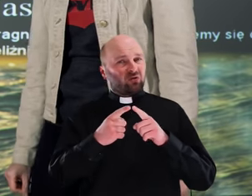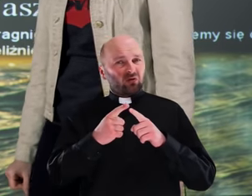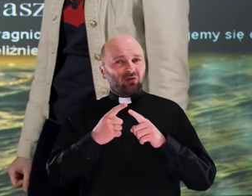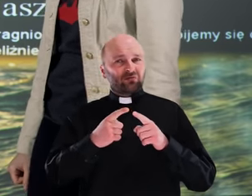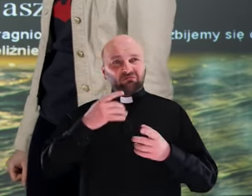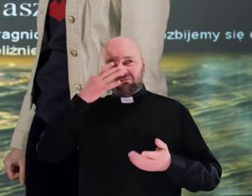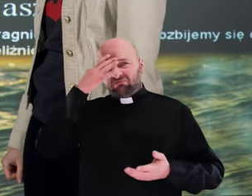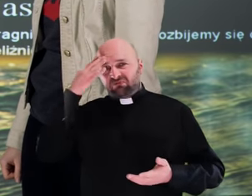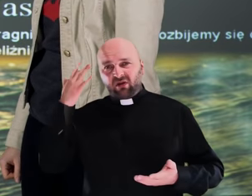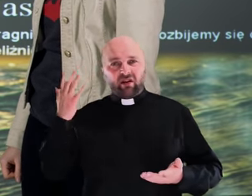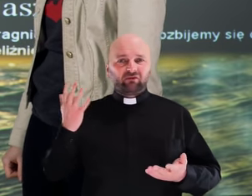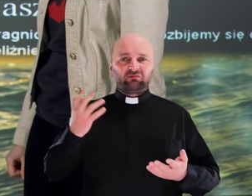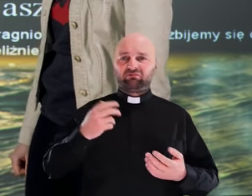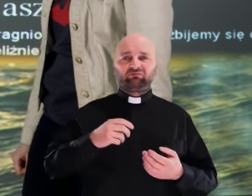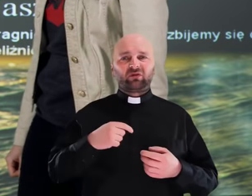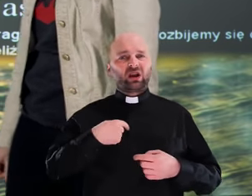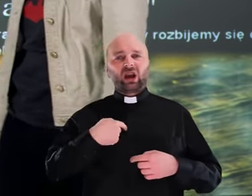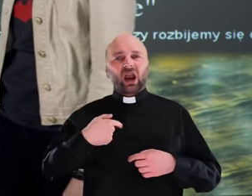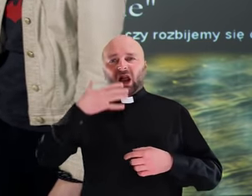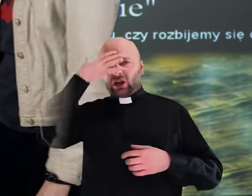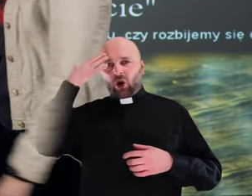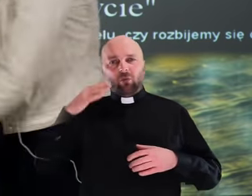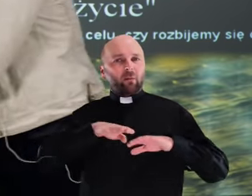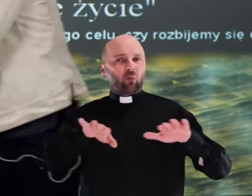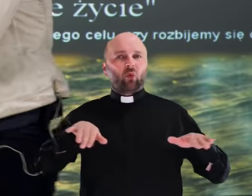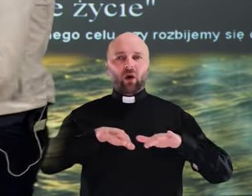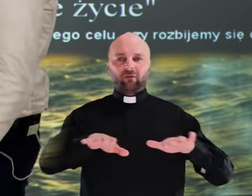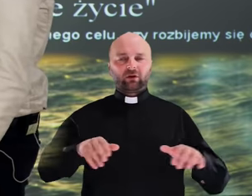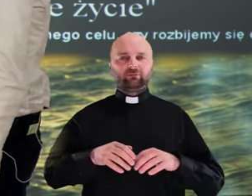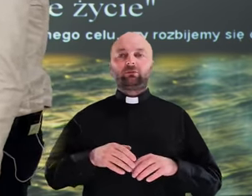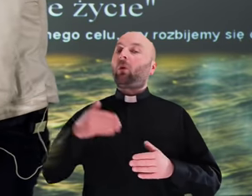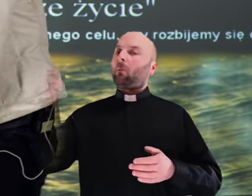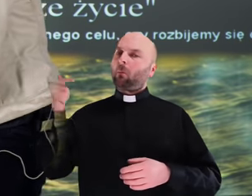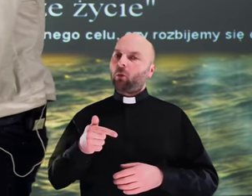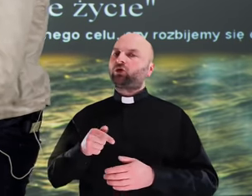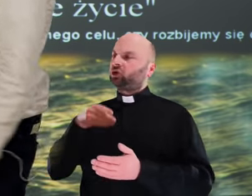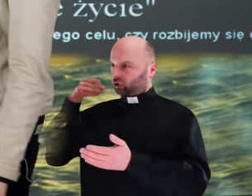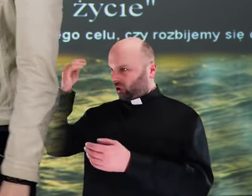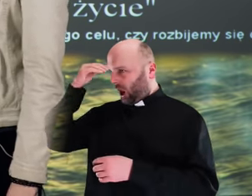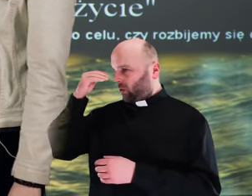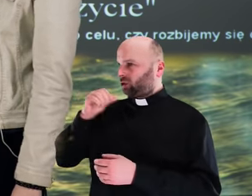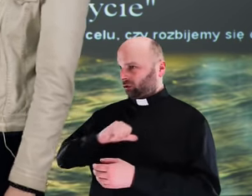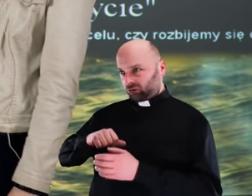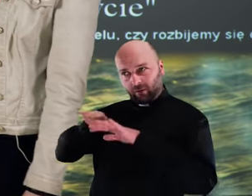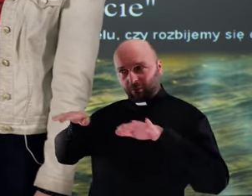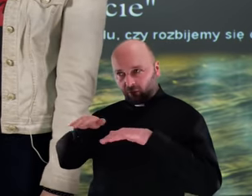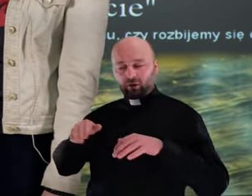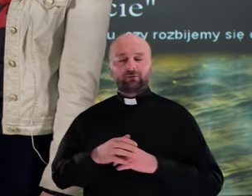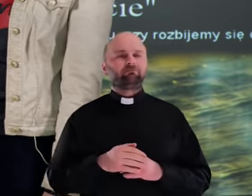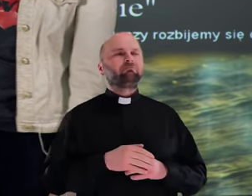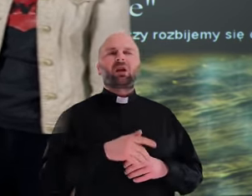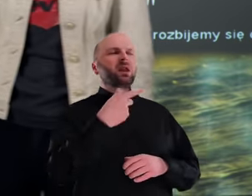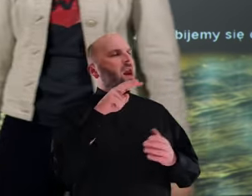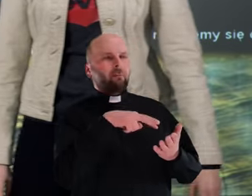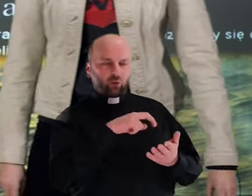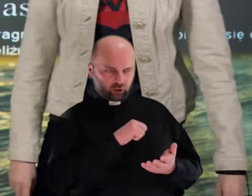tak nie umiem pływać. No to najlepiej zacznij się uczyć, już od dzisiaj. Bez obaw.